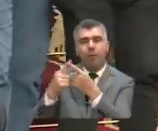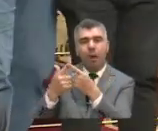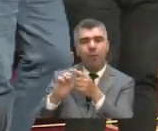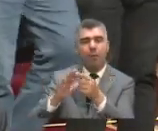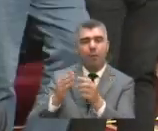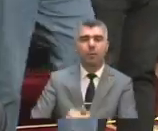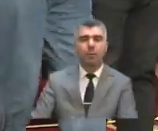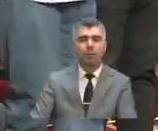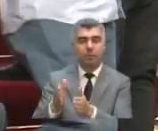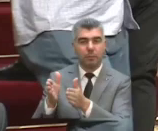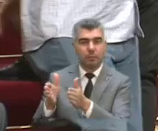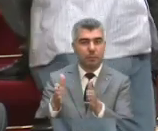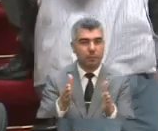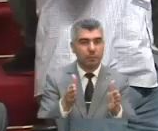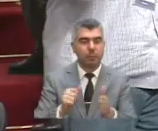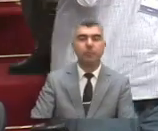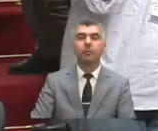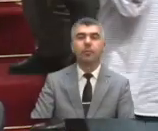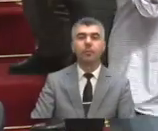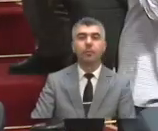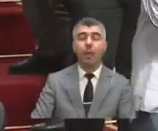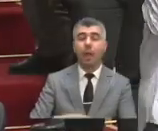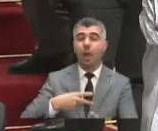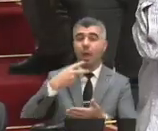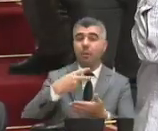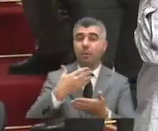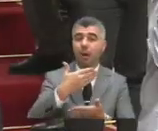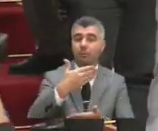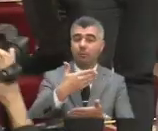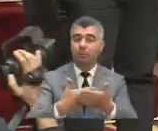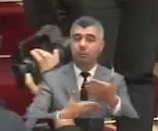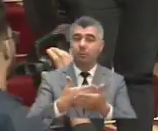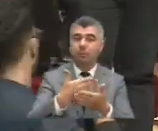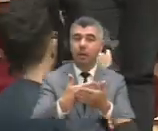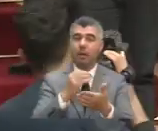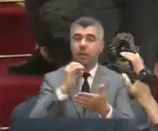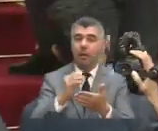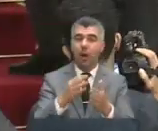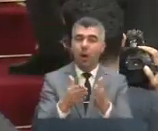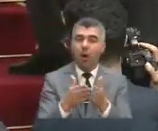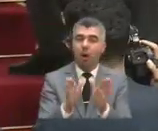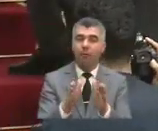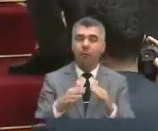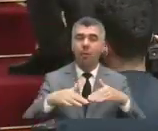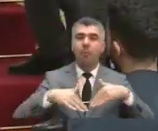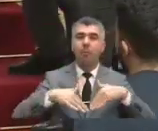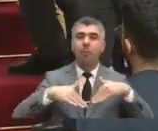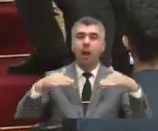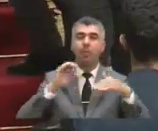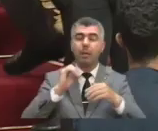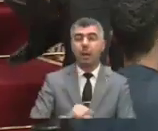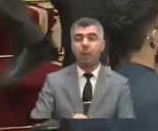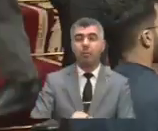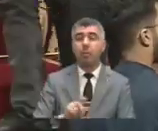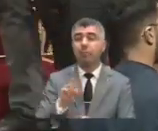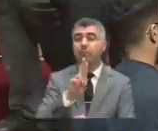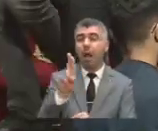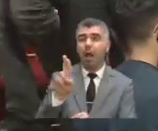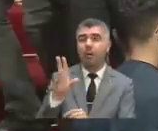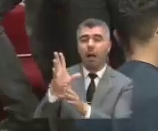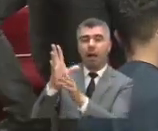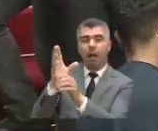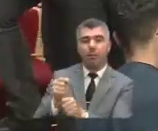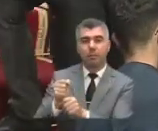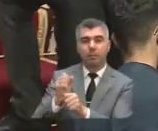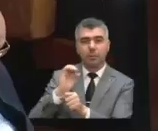المستويات وكما جاء في الخطاب الافتتاحي للدوره التشريعيه الحاليه الذي القاه جلاله الملك نصره